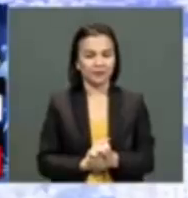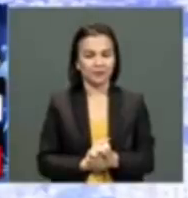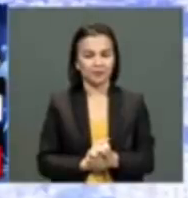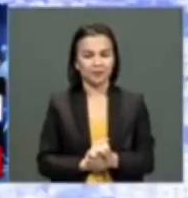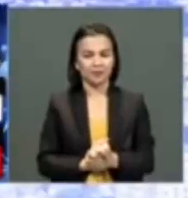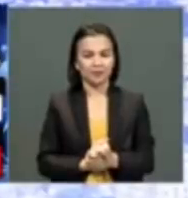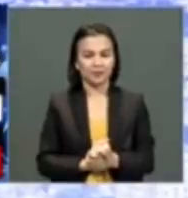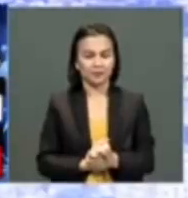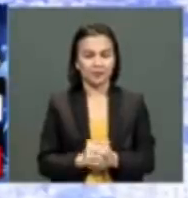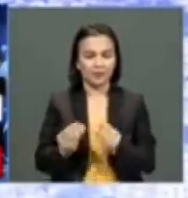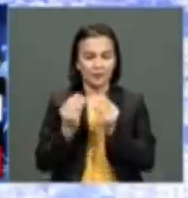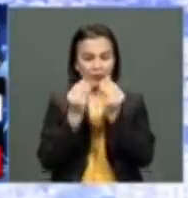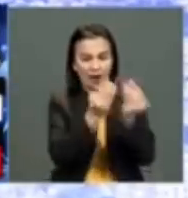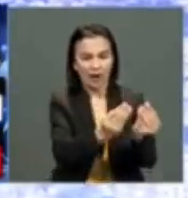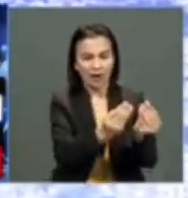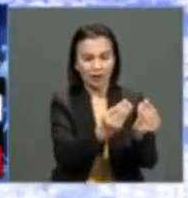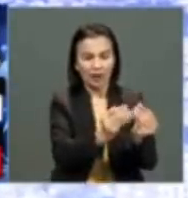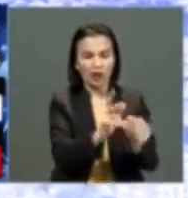หัวหน้าขวัญก็ได้มอบให้ทางพ.ต.